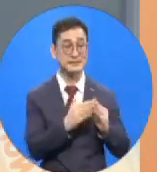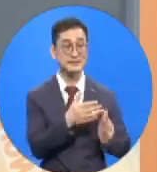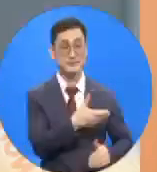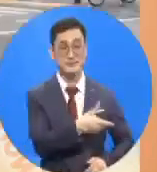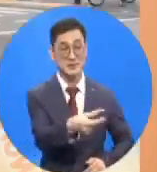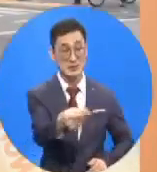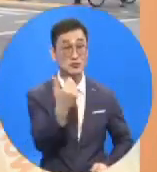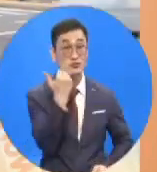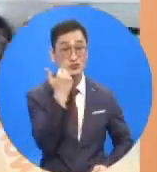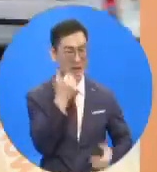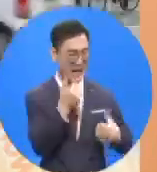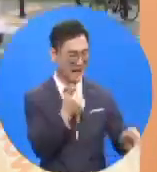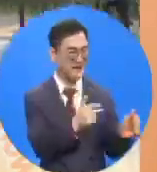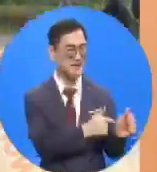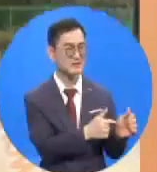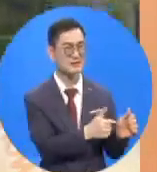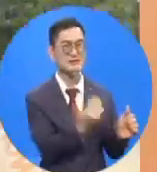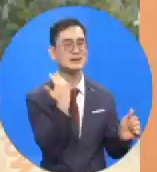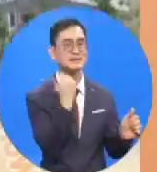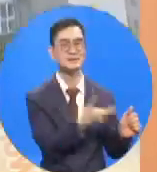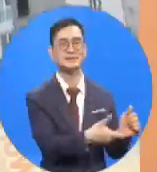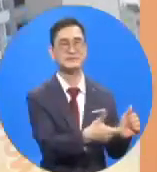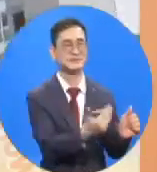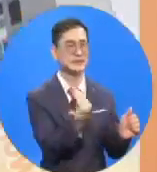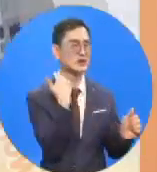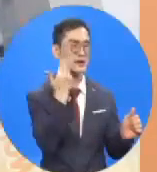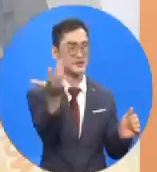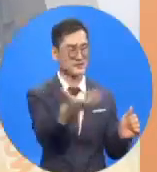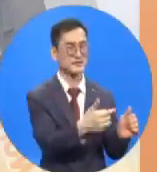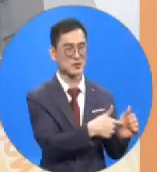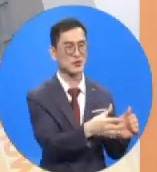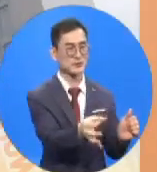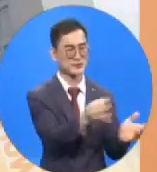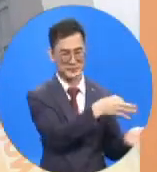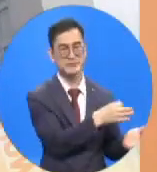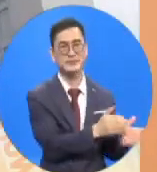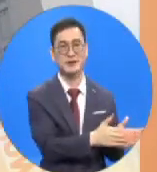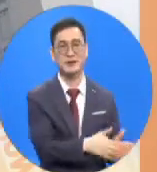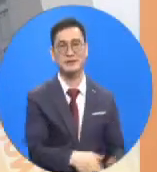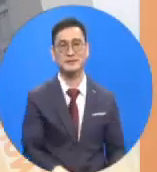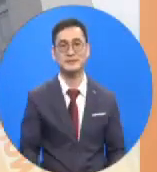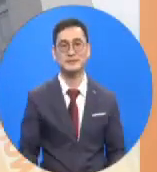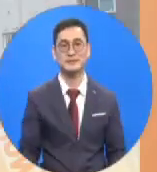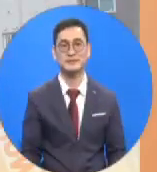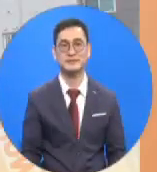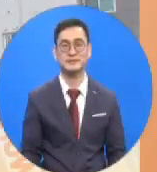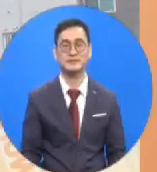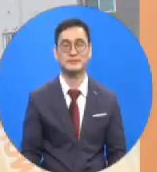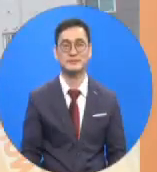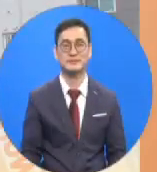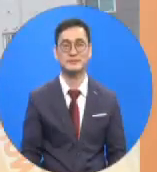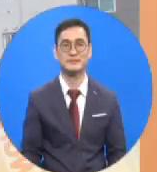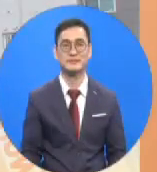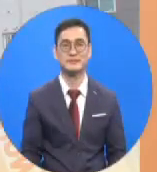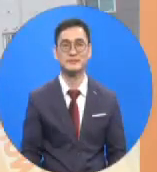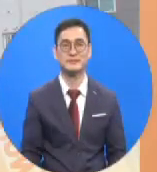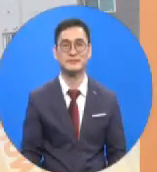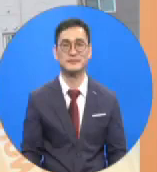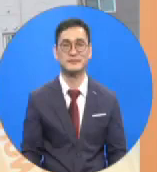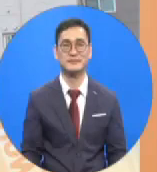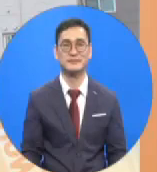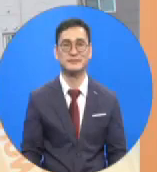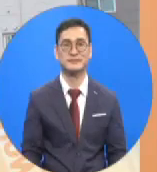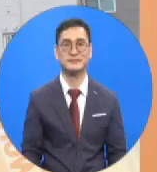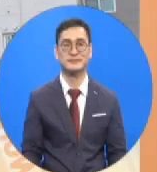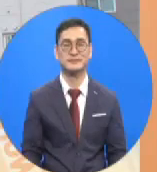아니고 그 사람이 임대인이 되는거겠죠 하지만 앞으로 이제 토크 라스 to 5% 상한제 적용을 받을 테니까 계속